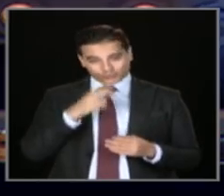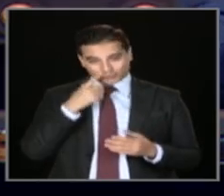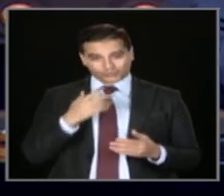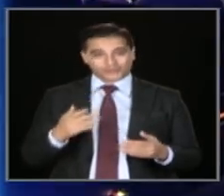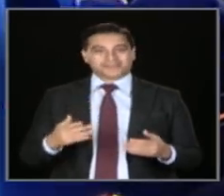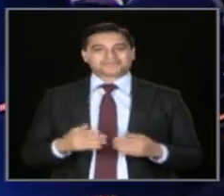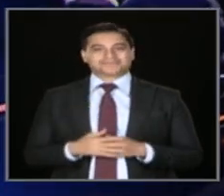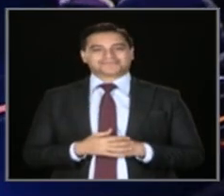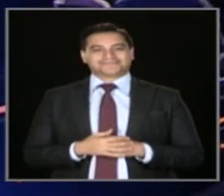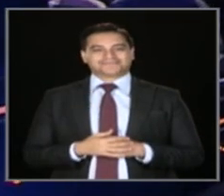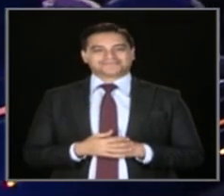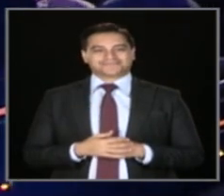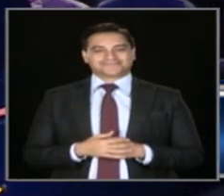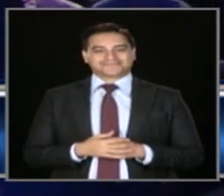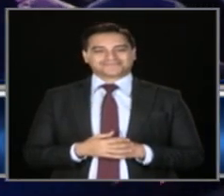هو